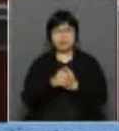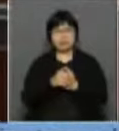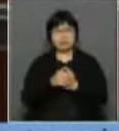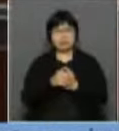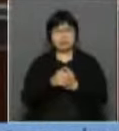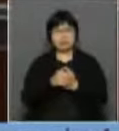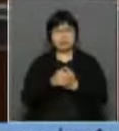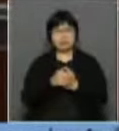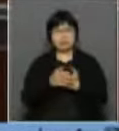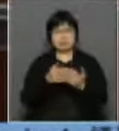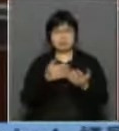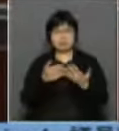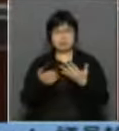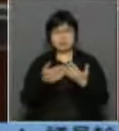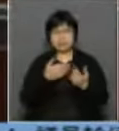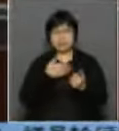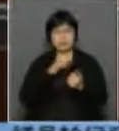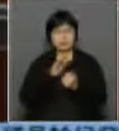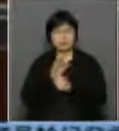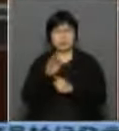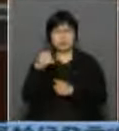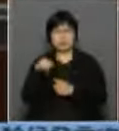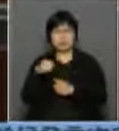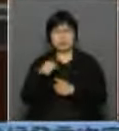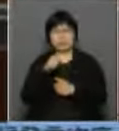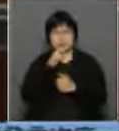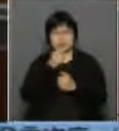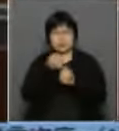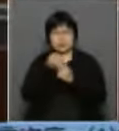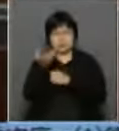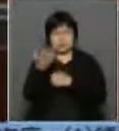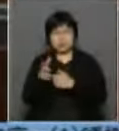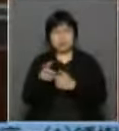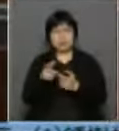對事情是無補於事，甚至有害的。